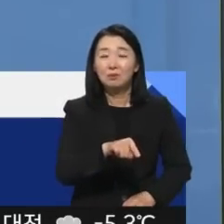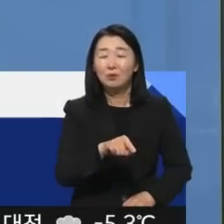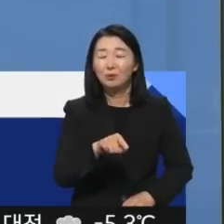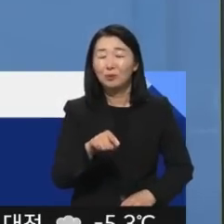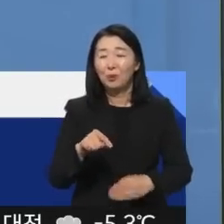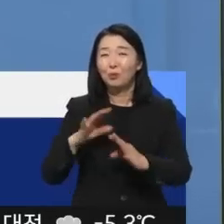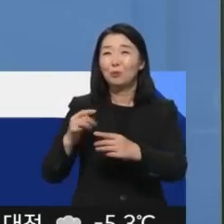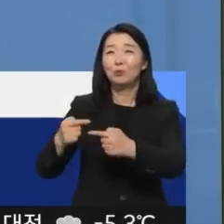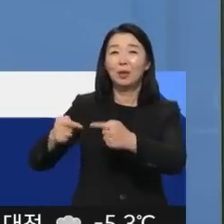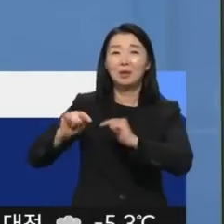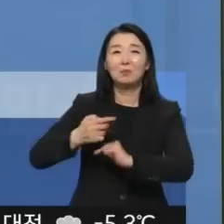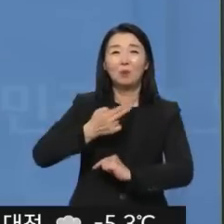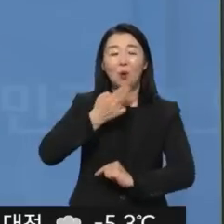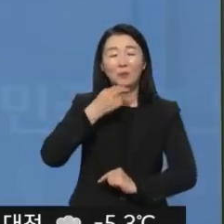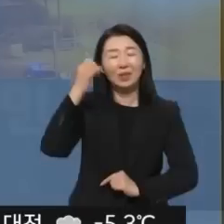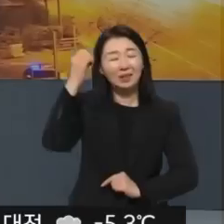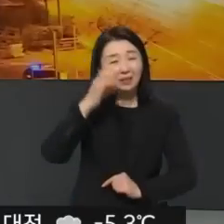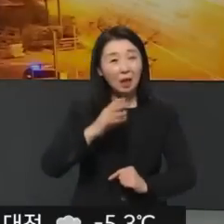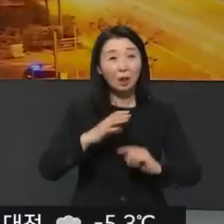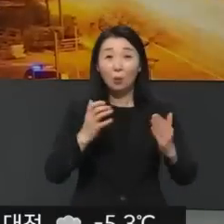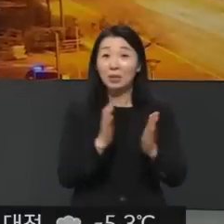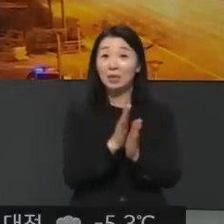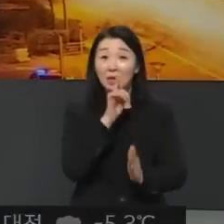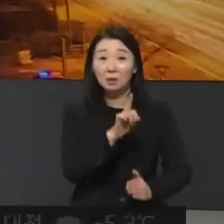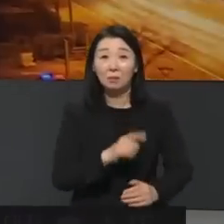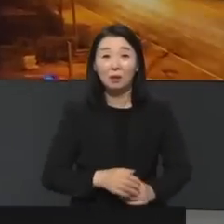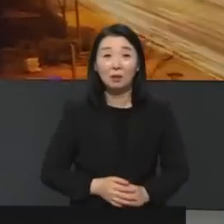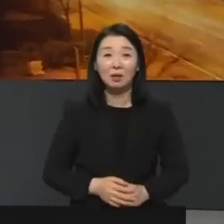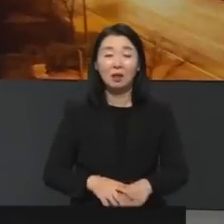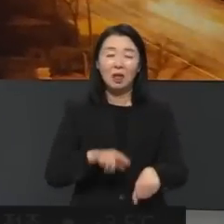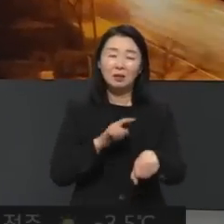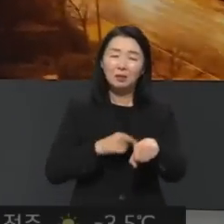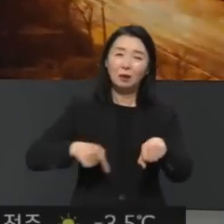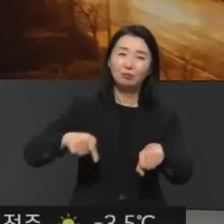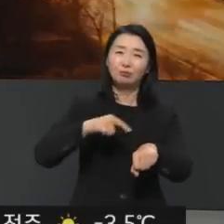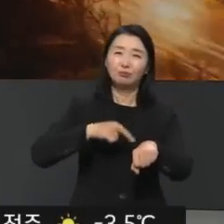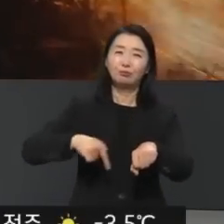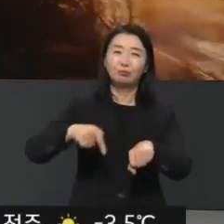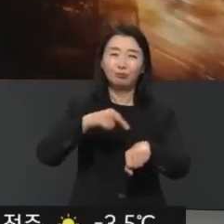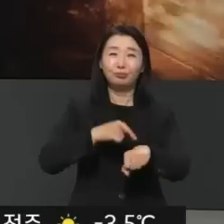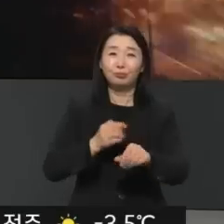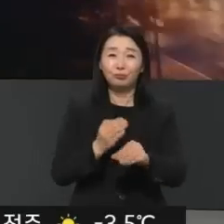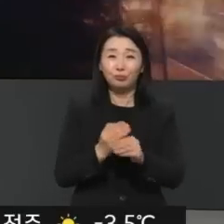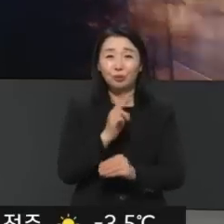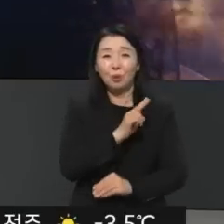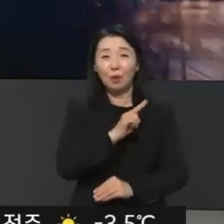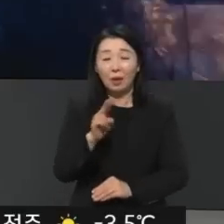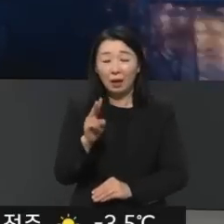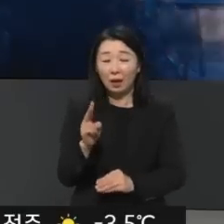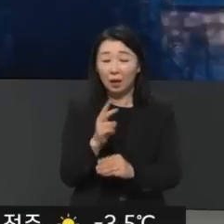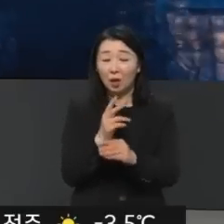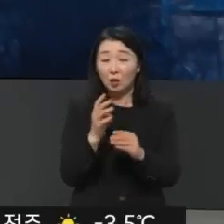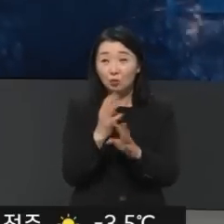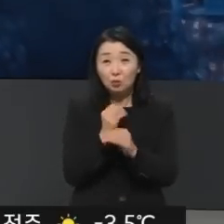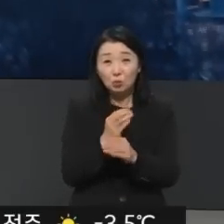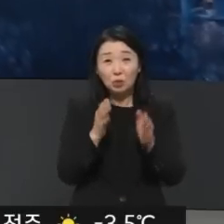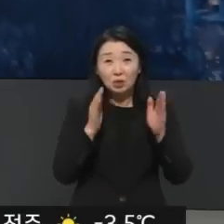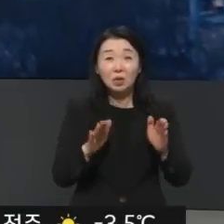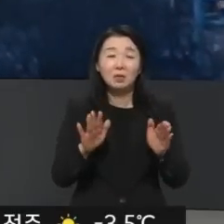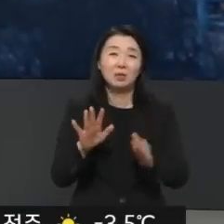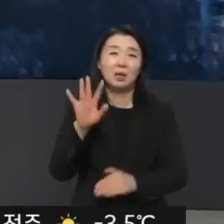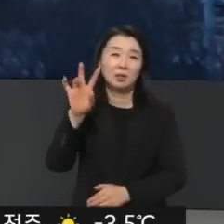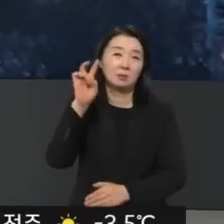하겠다고 야단입니다. 그러는 사이 시간만 계속합니다. 여야가 정한 국정조사 기간 이제